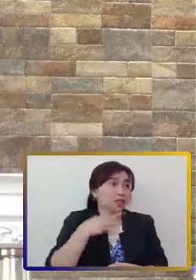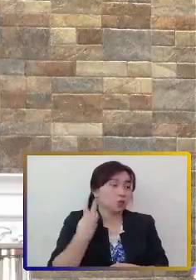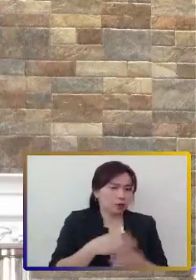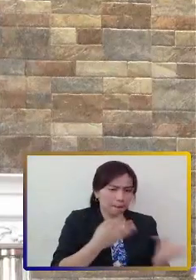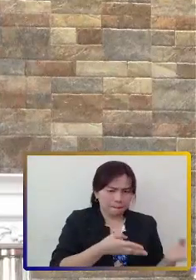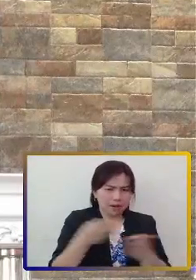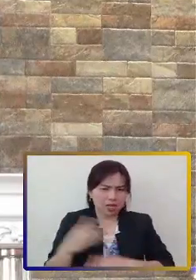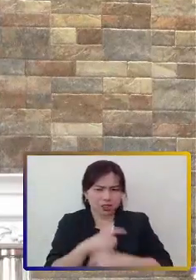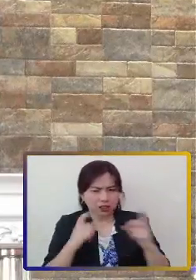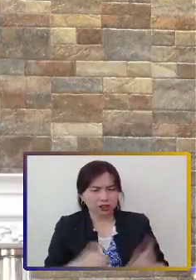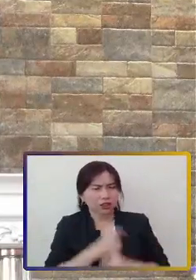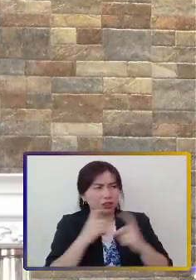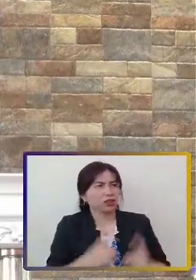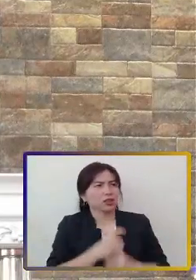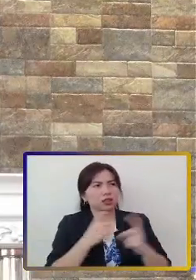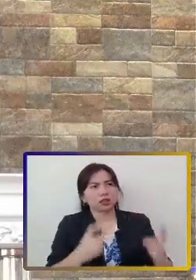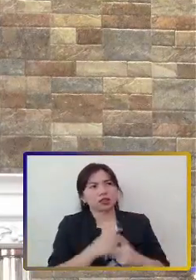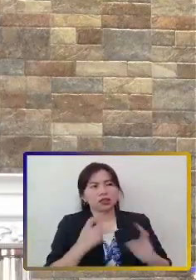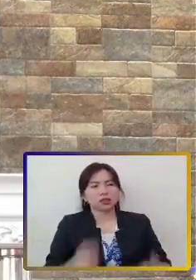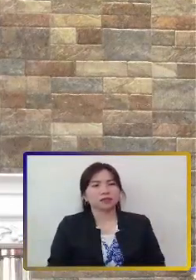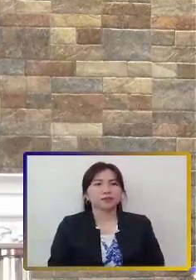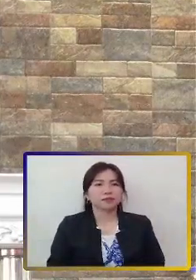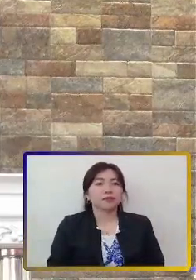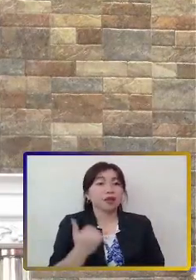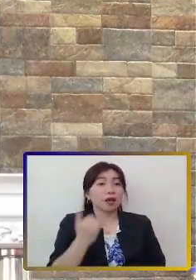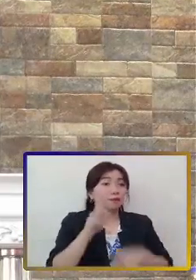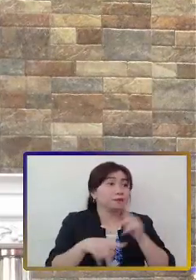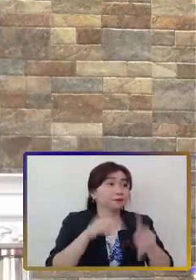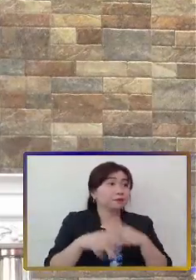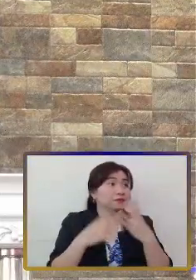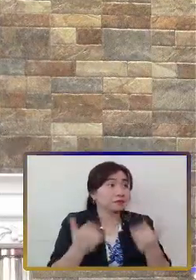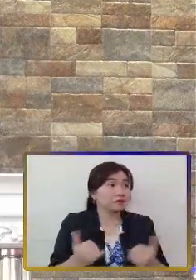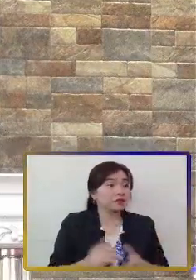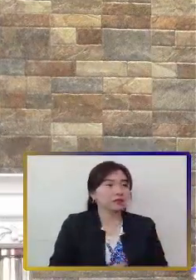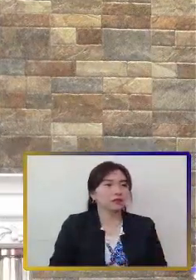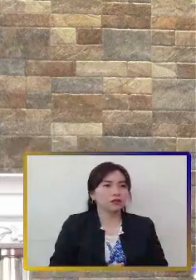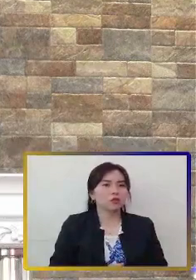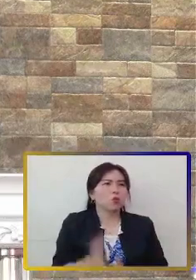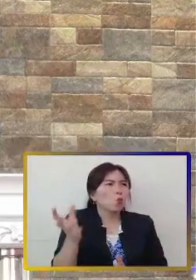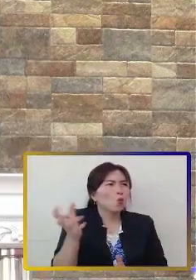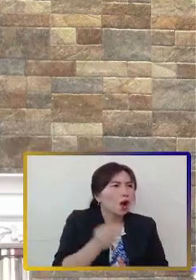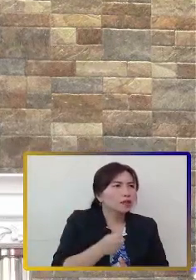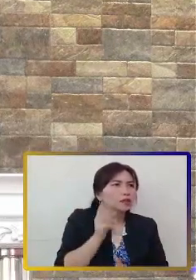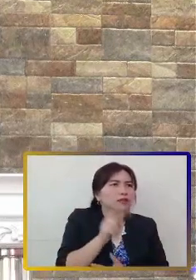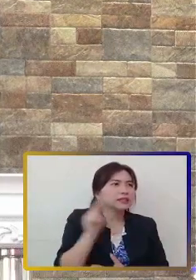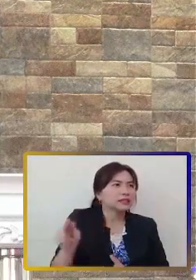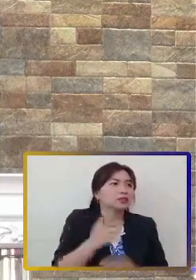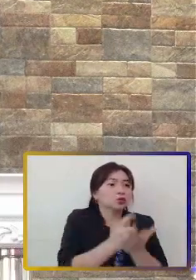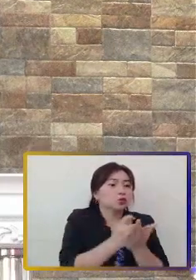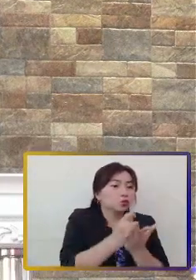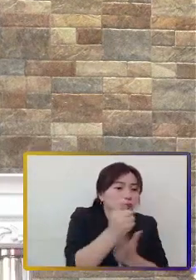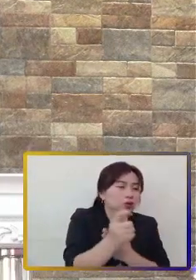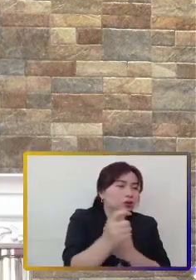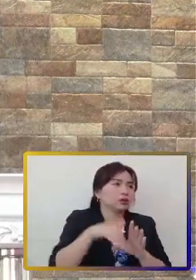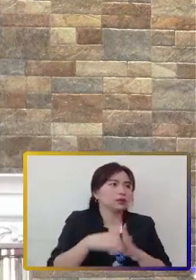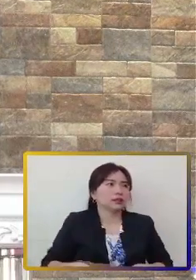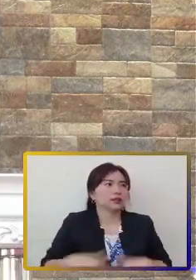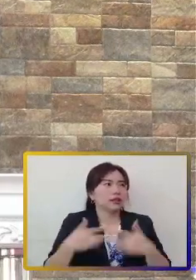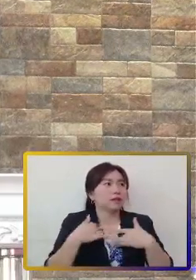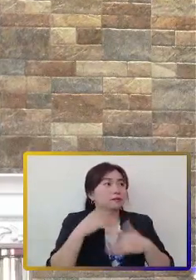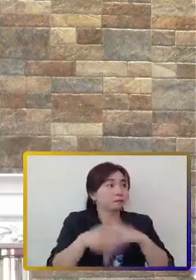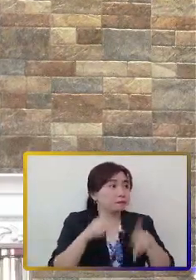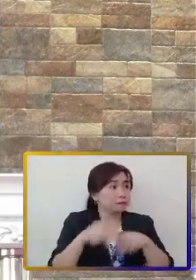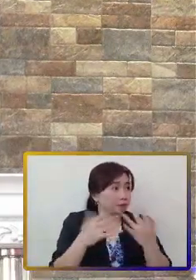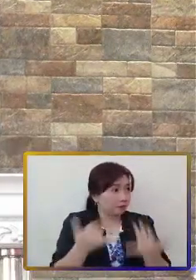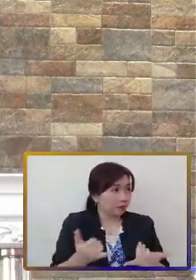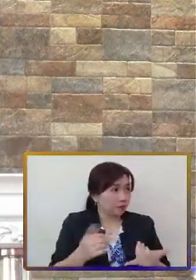kasalanan kaya nga mga kapatid ang tao in desperate need of the truth in life we